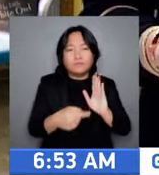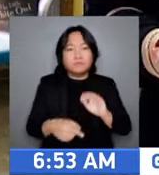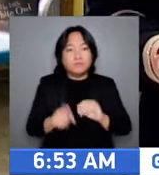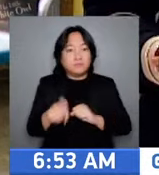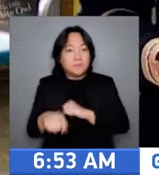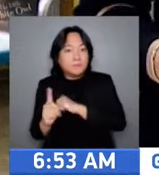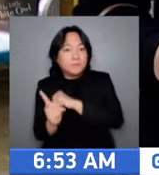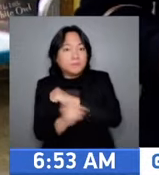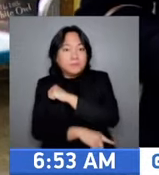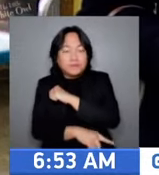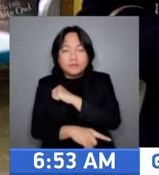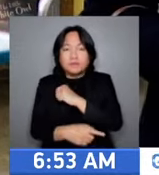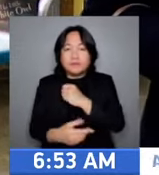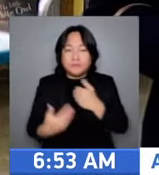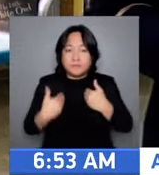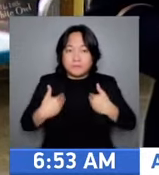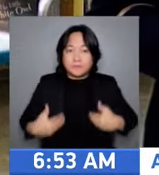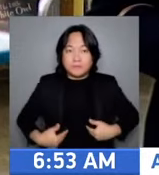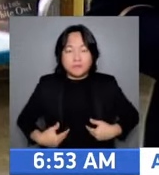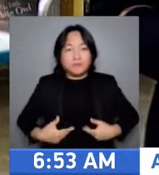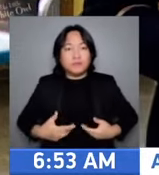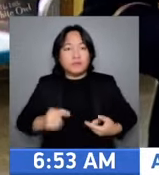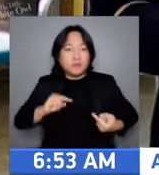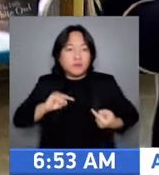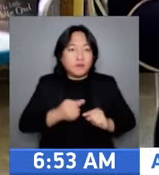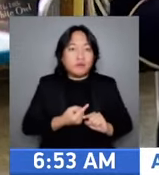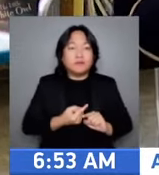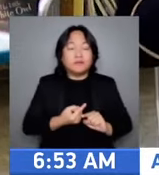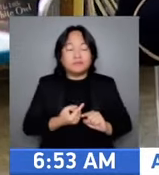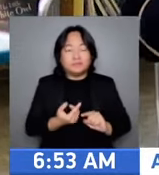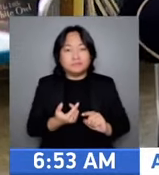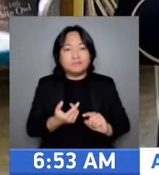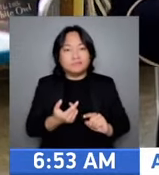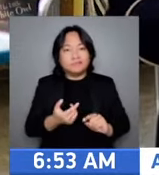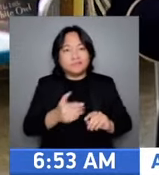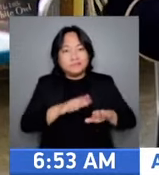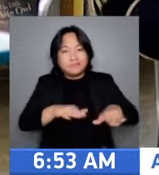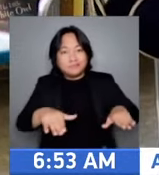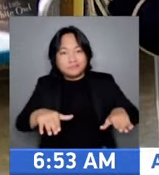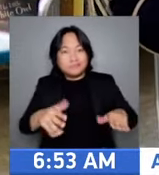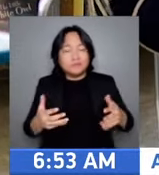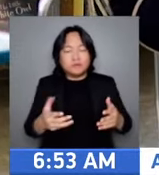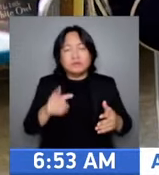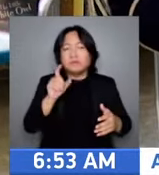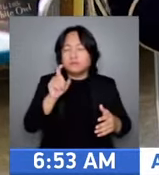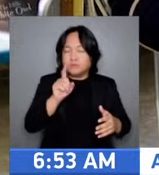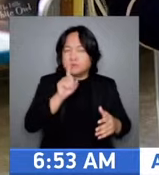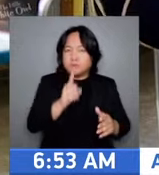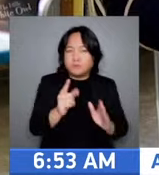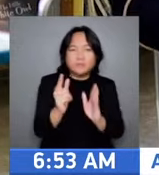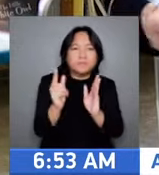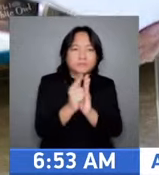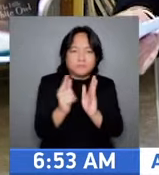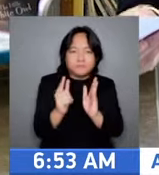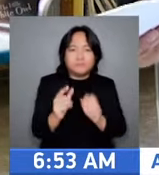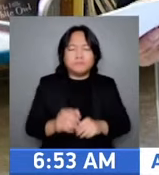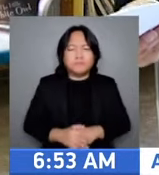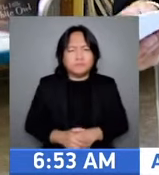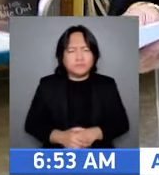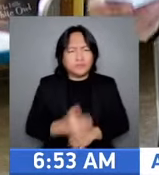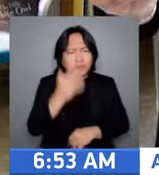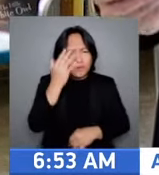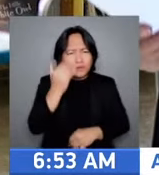pisikal na pananakit sa mga bata sa mga eskwelahan. So magtataka talaga kung bakit kailangan ng waiver kung wala naman